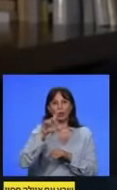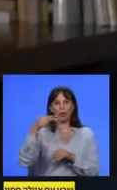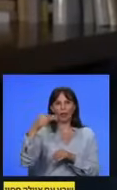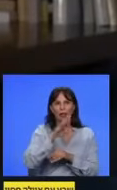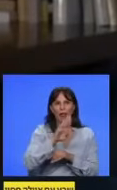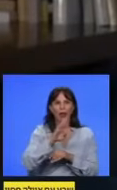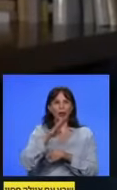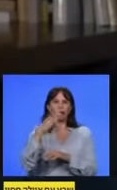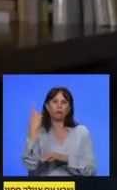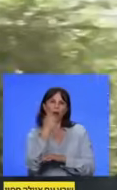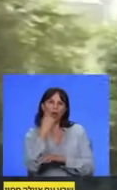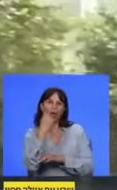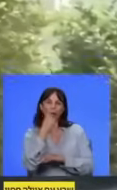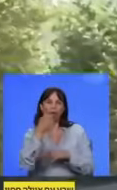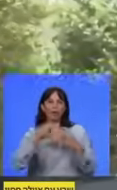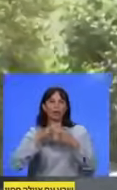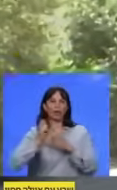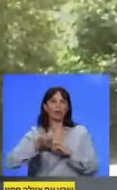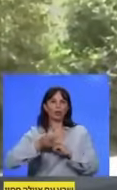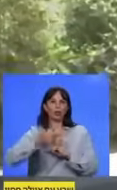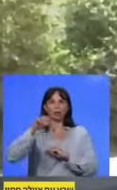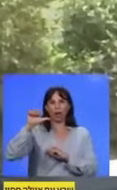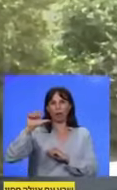על חבר הכנסת אלמוג כהן.